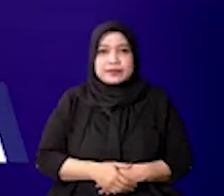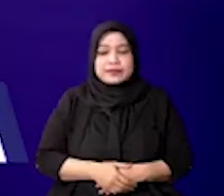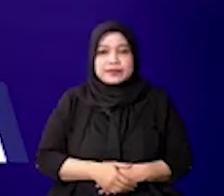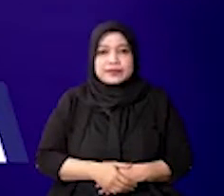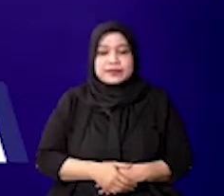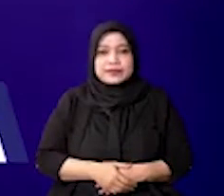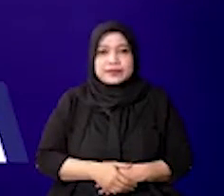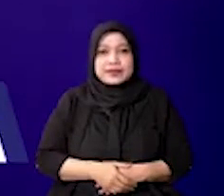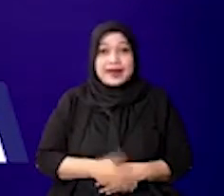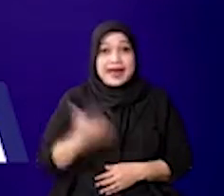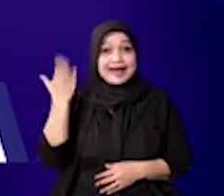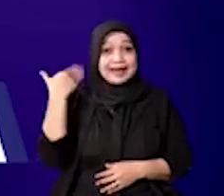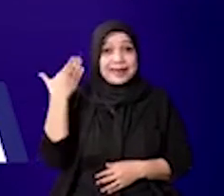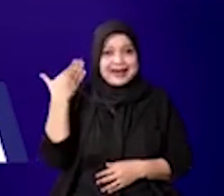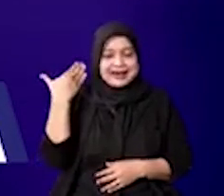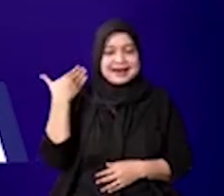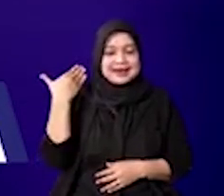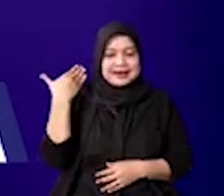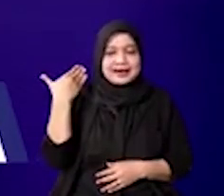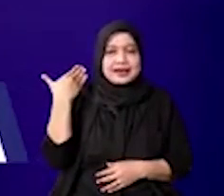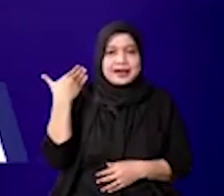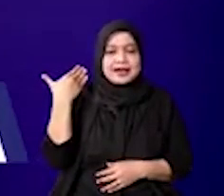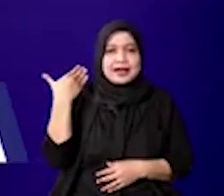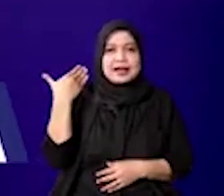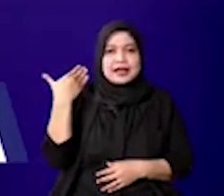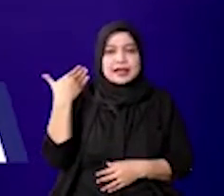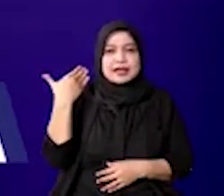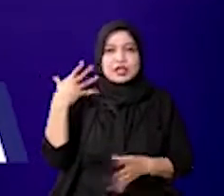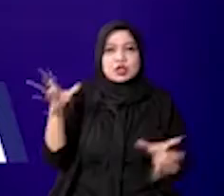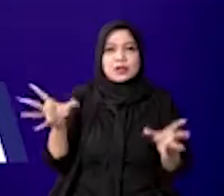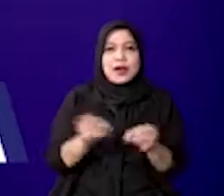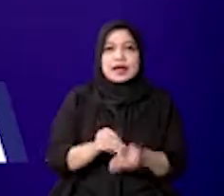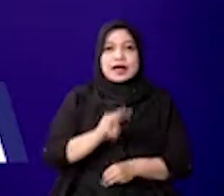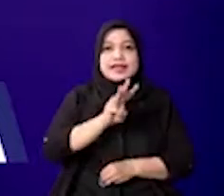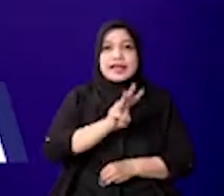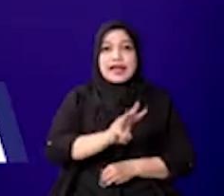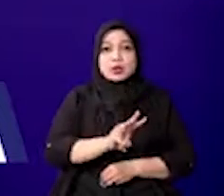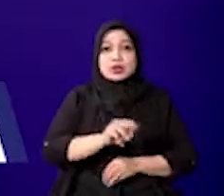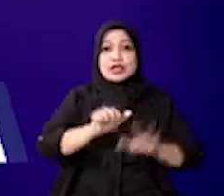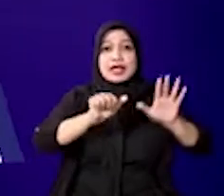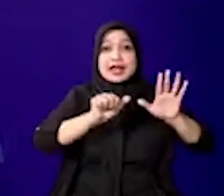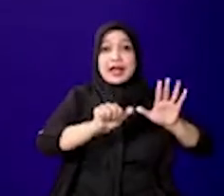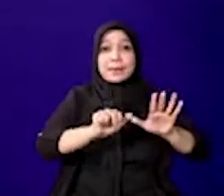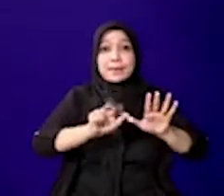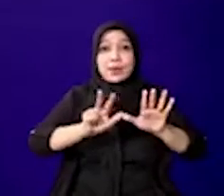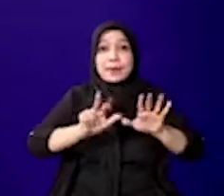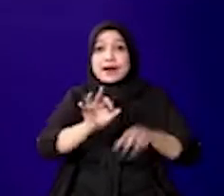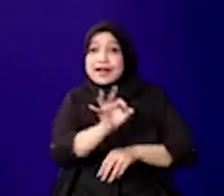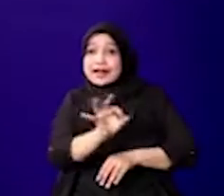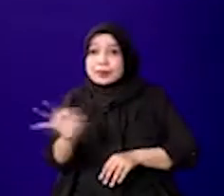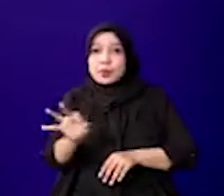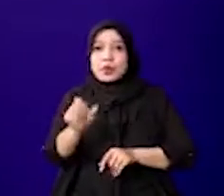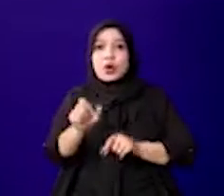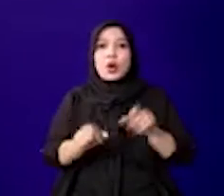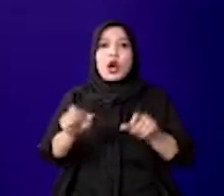begitu sekarang ini atau hari terakhir ee kemarin begitu Ee ee sudah ada